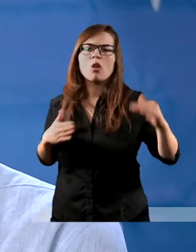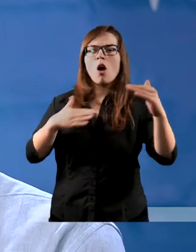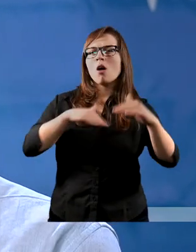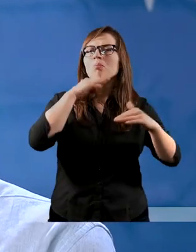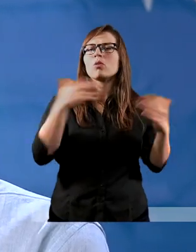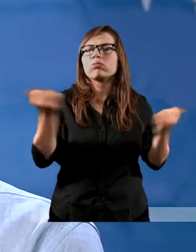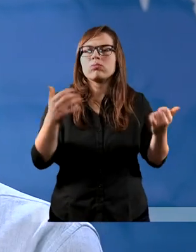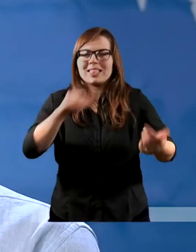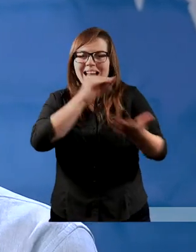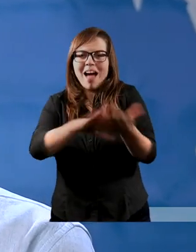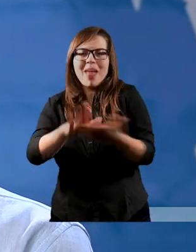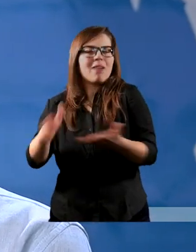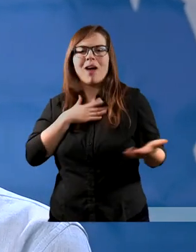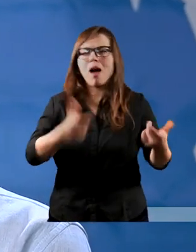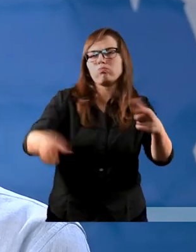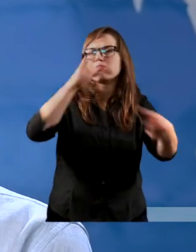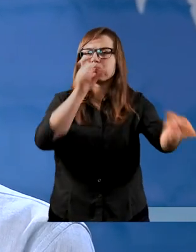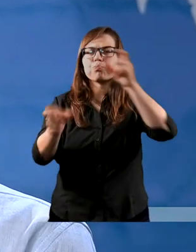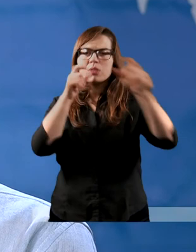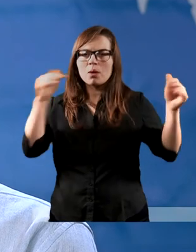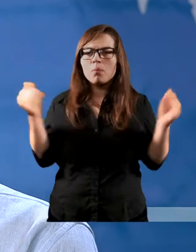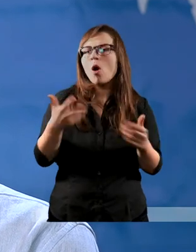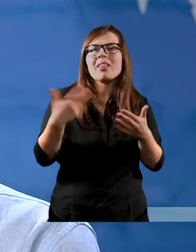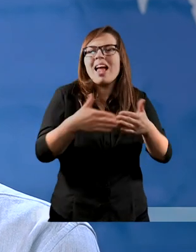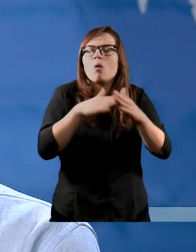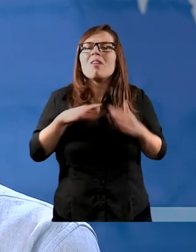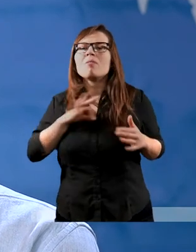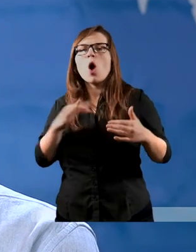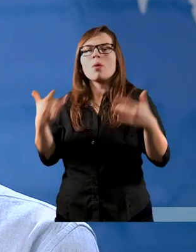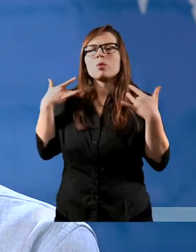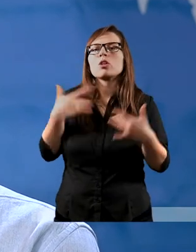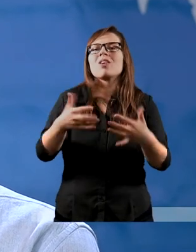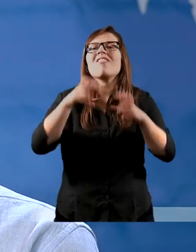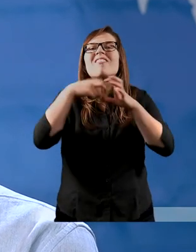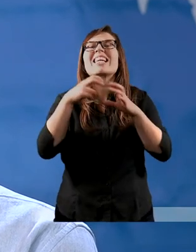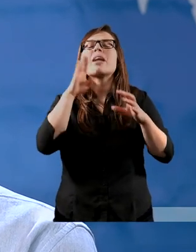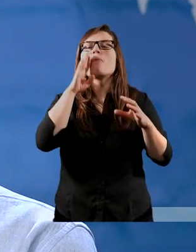darmo, można pić ile się chce. Nie ukrywam, że film w życiu urwał